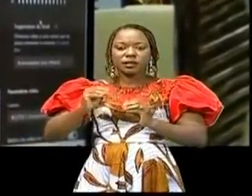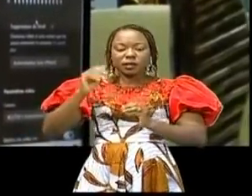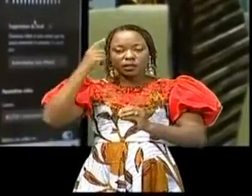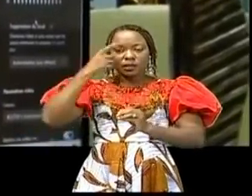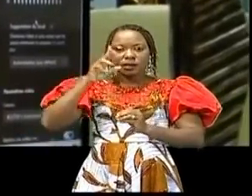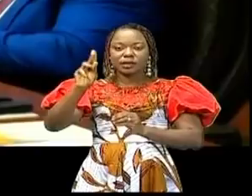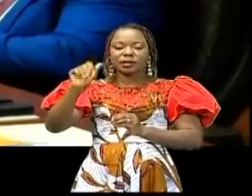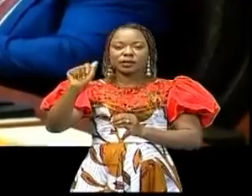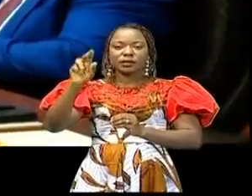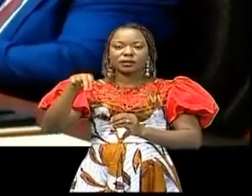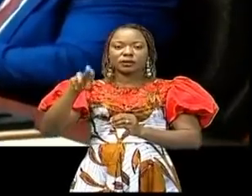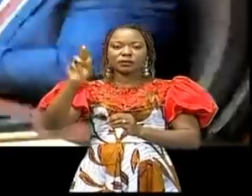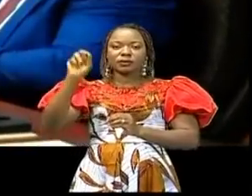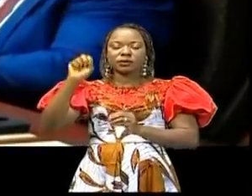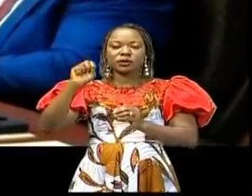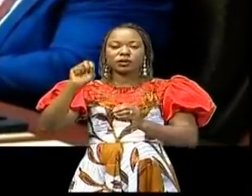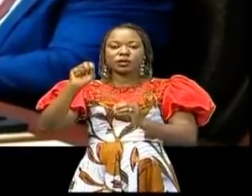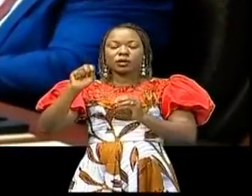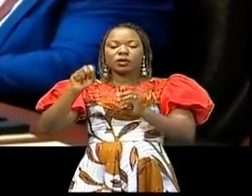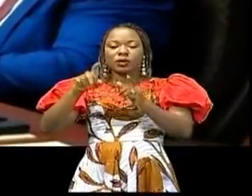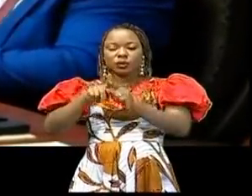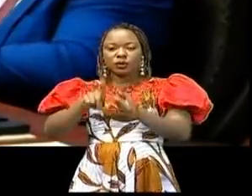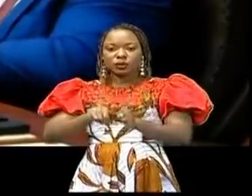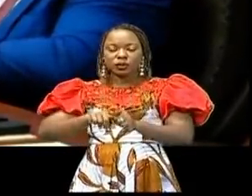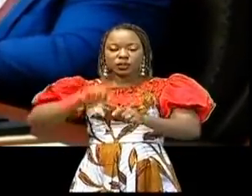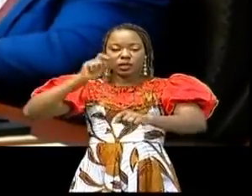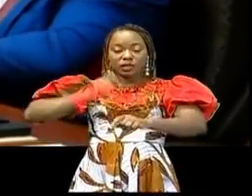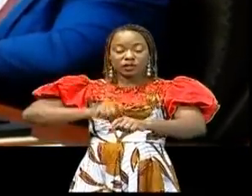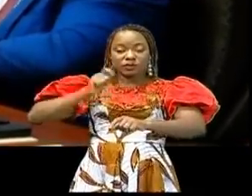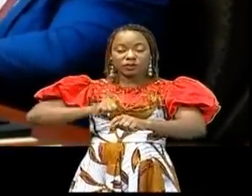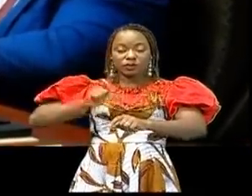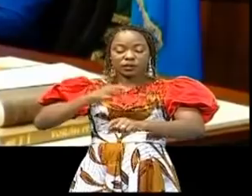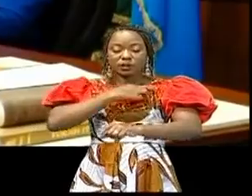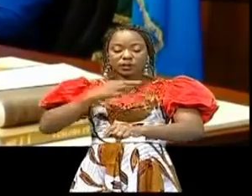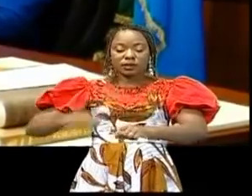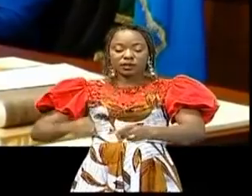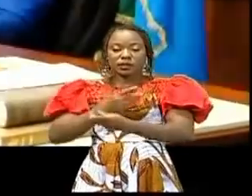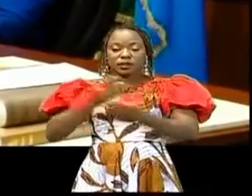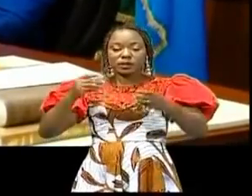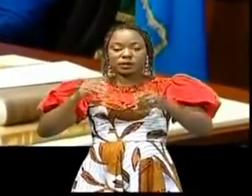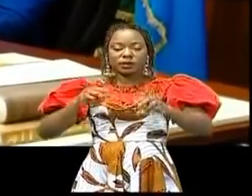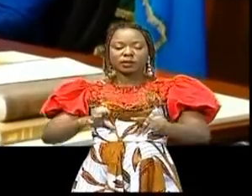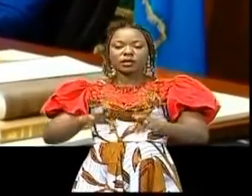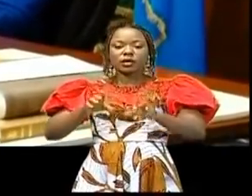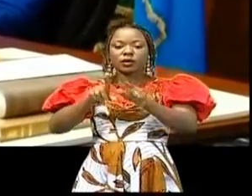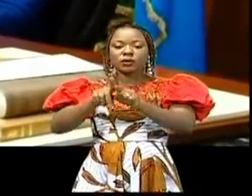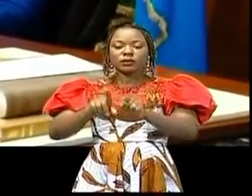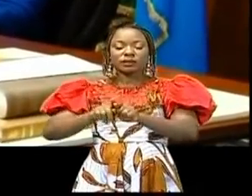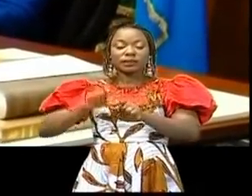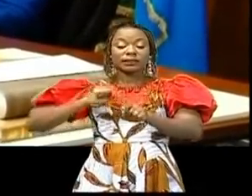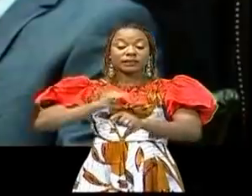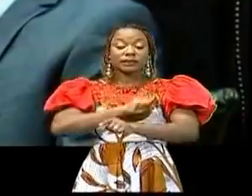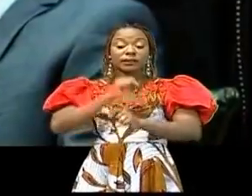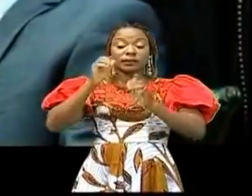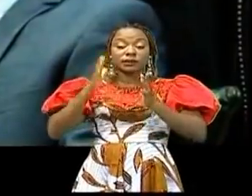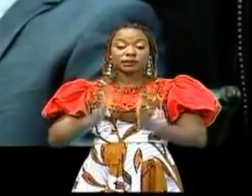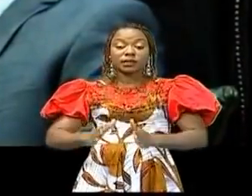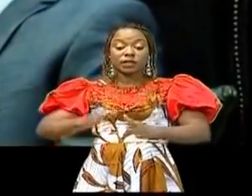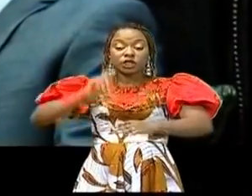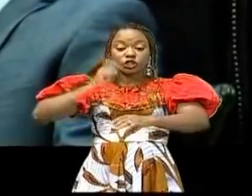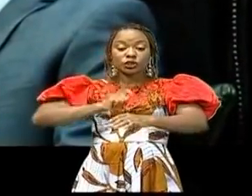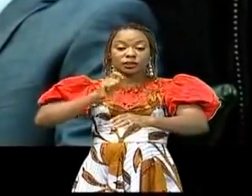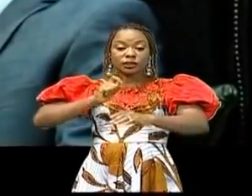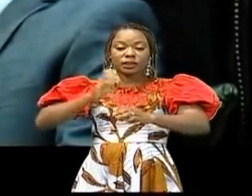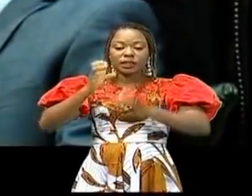Polycarpe Mungulu Tapangané, procureur général de la République émérite, sénateur honoraire et juge à la